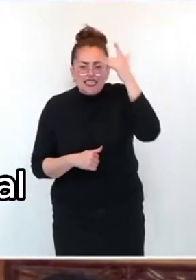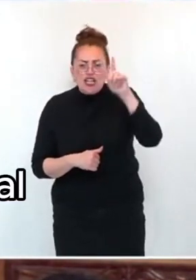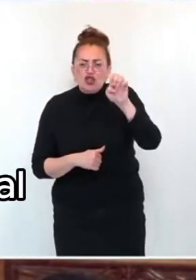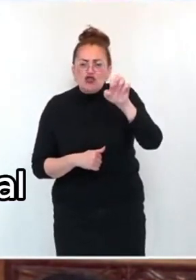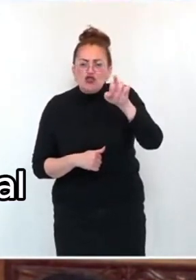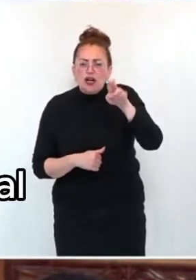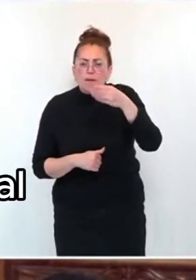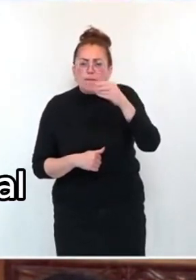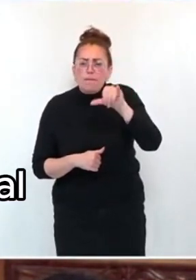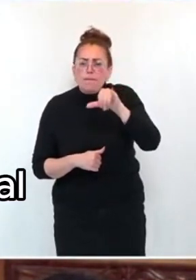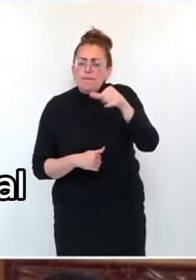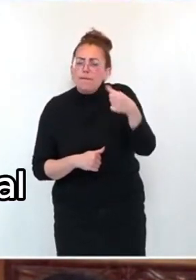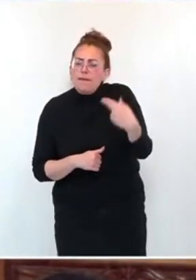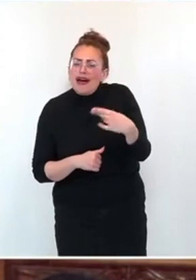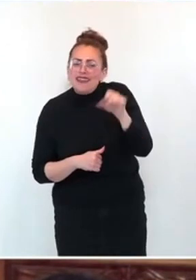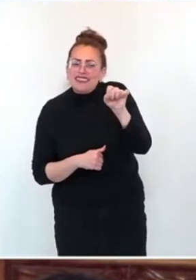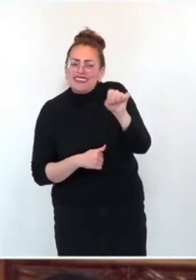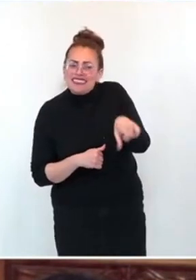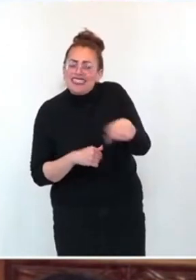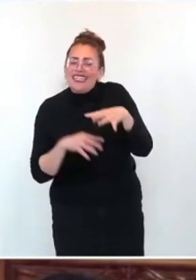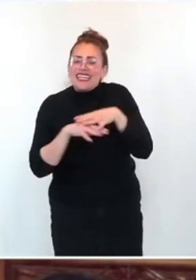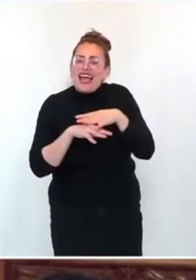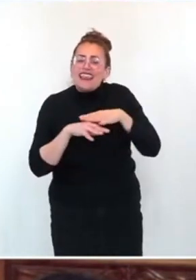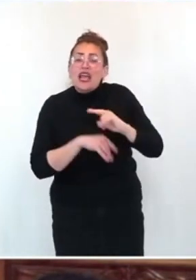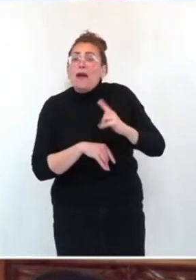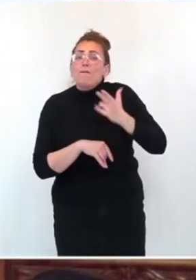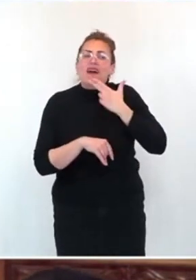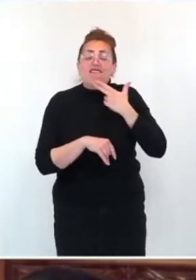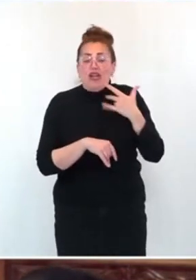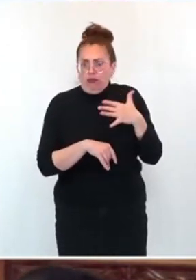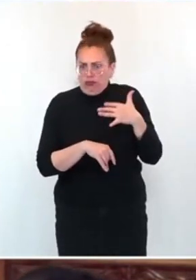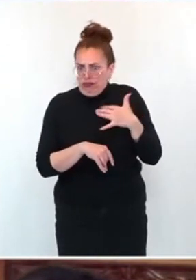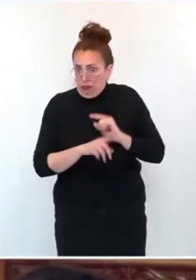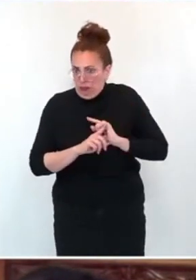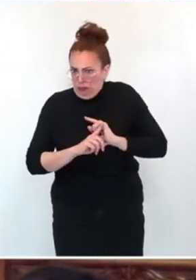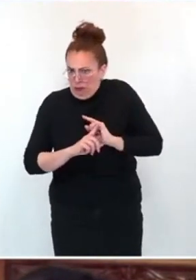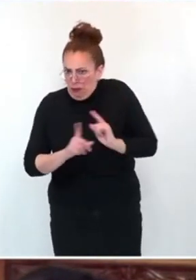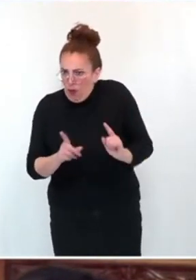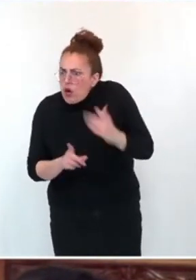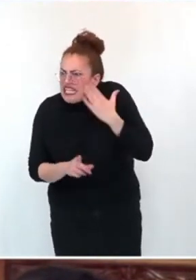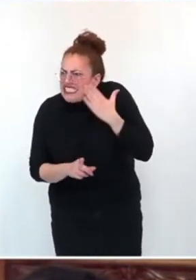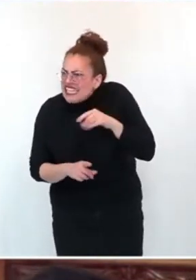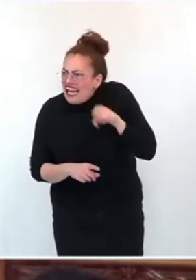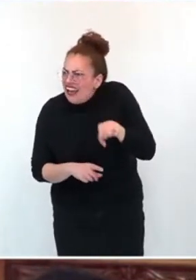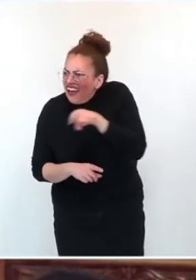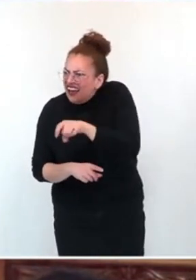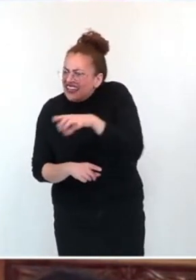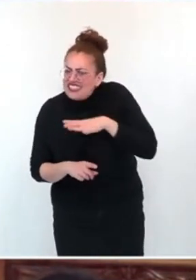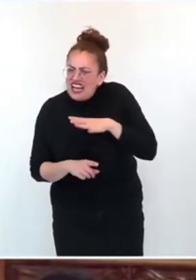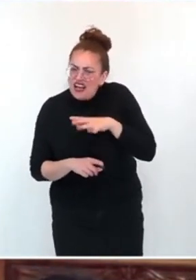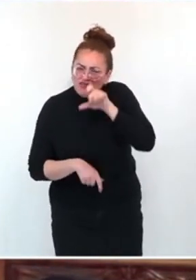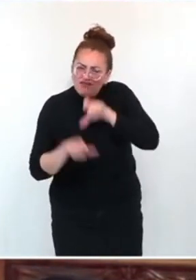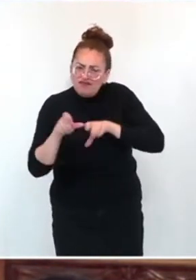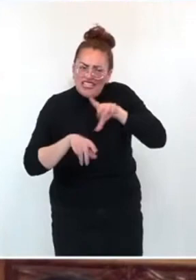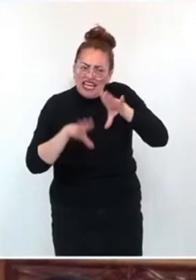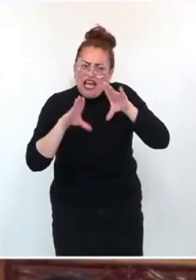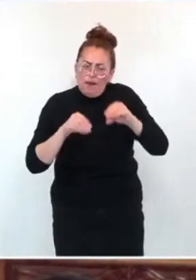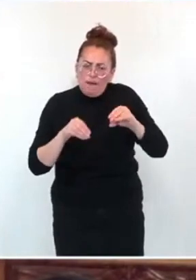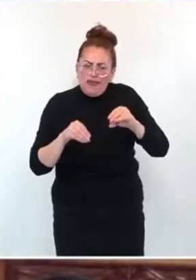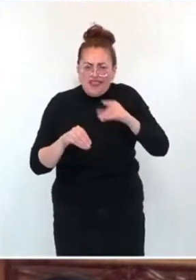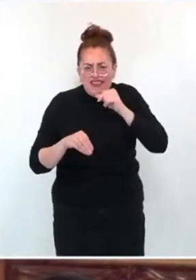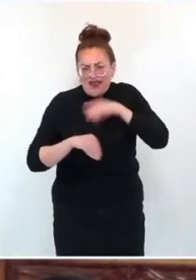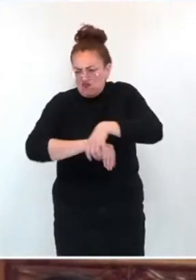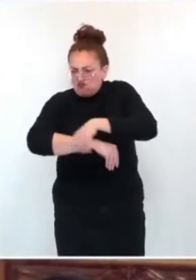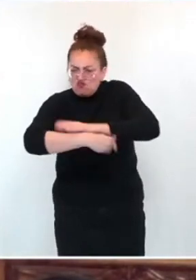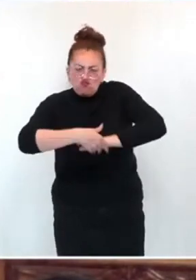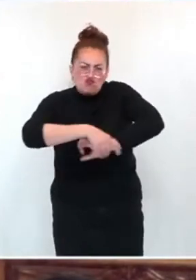quartier qui ne nous paraît pas idéal et pour lequel, vous le savez, un certain nombre d'habitants se sont mobilisés, notamment au regard d'un déficit